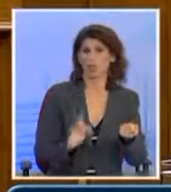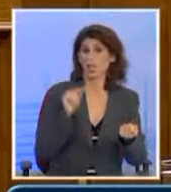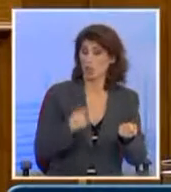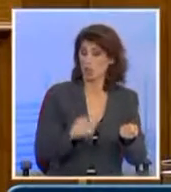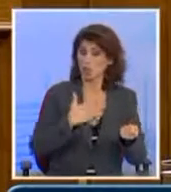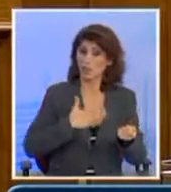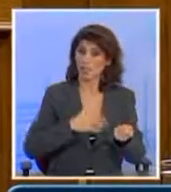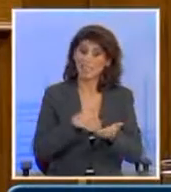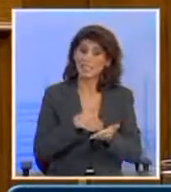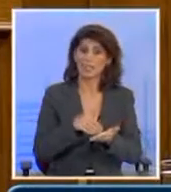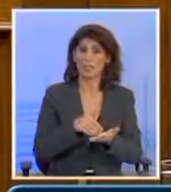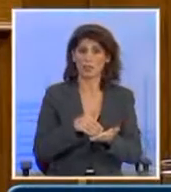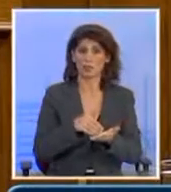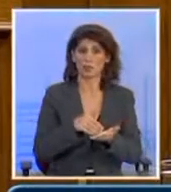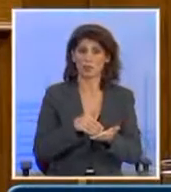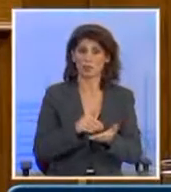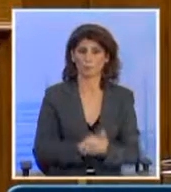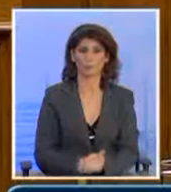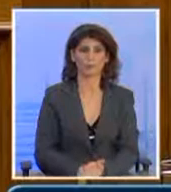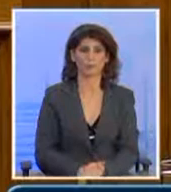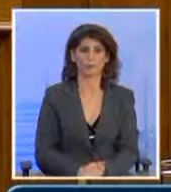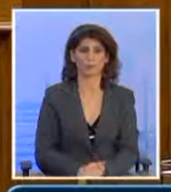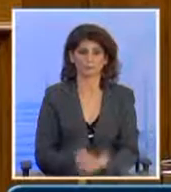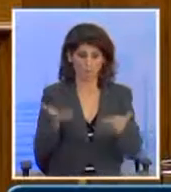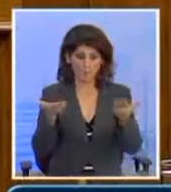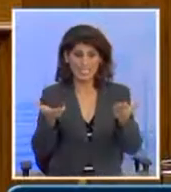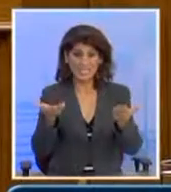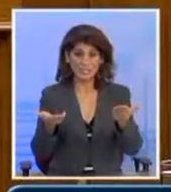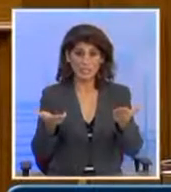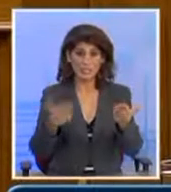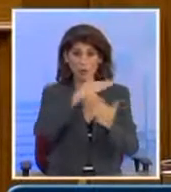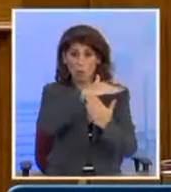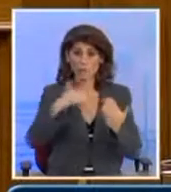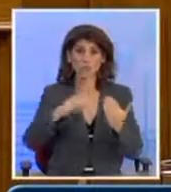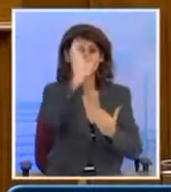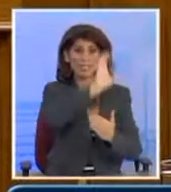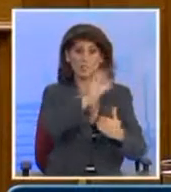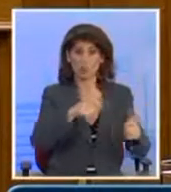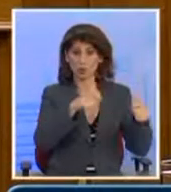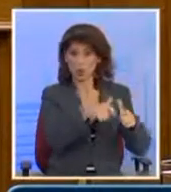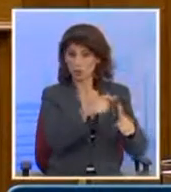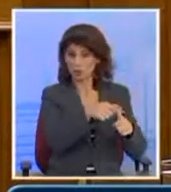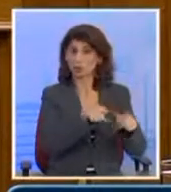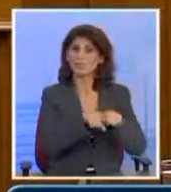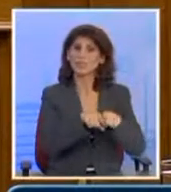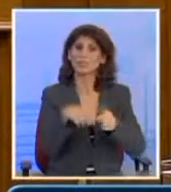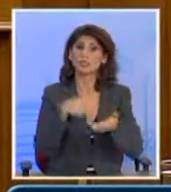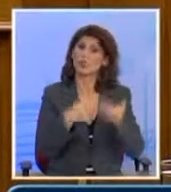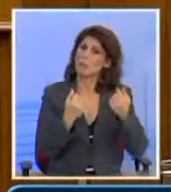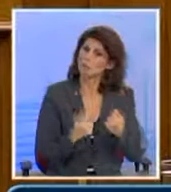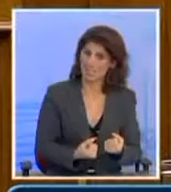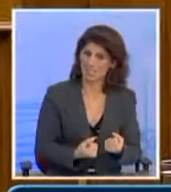ήθελα να ξεκαθαρίσω κάτι. Η σύγκριση με το μέσο όρο της Ευρωζώνης όσον αφορά στη φορολογική